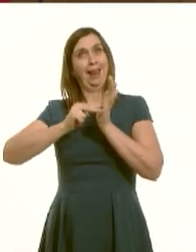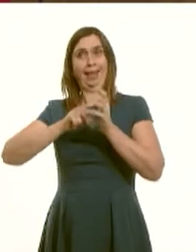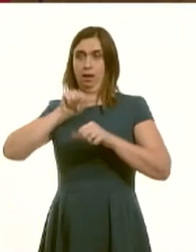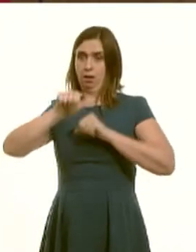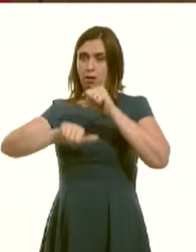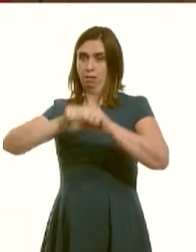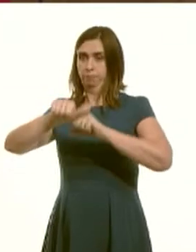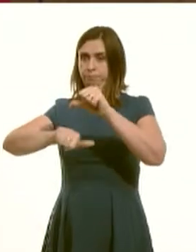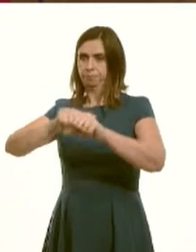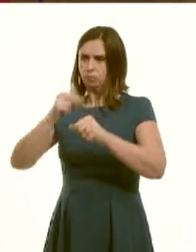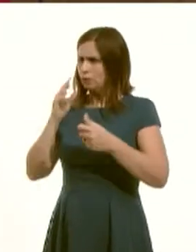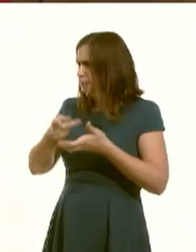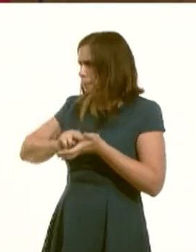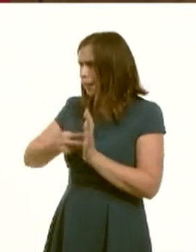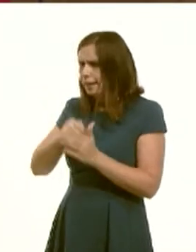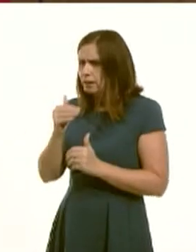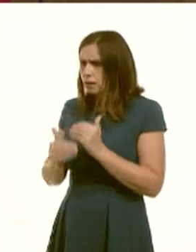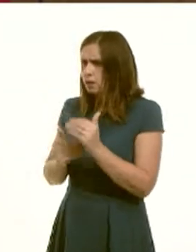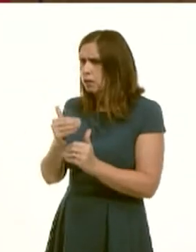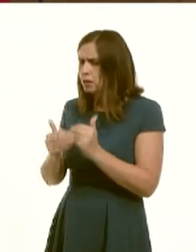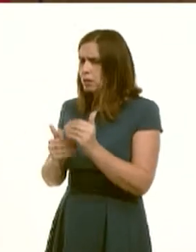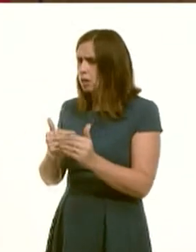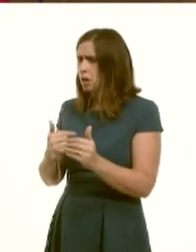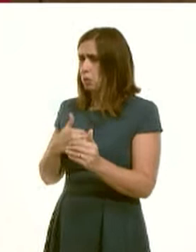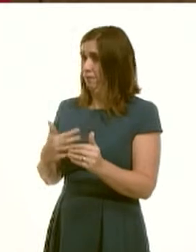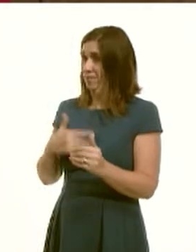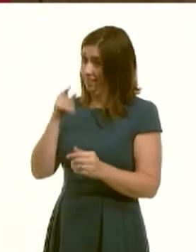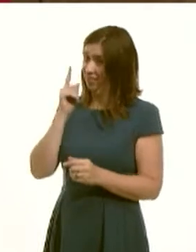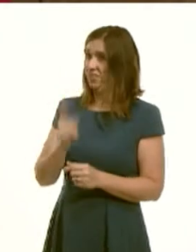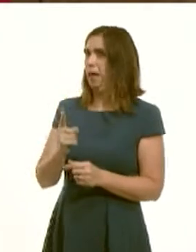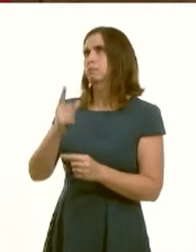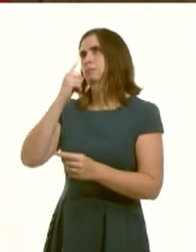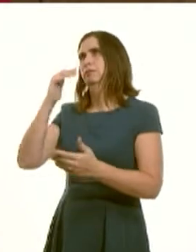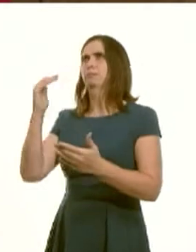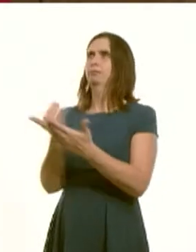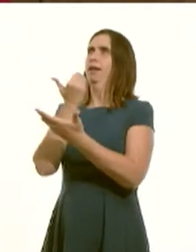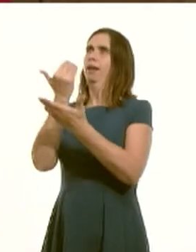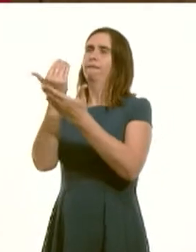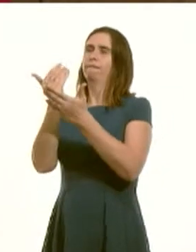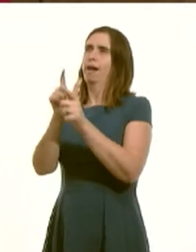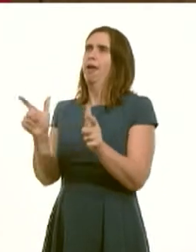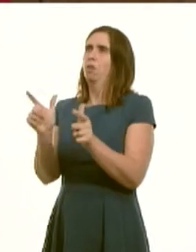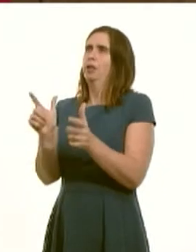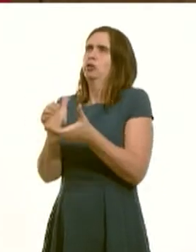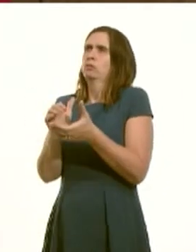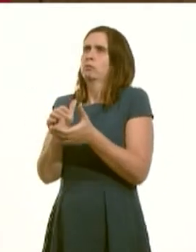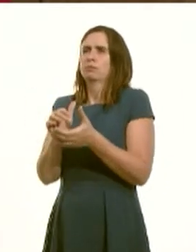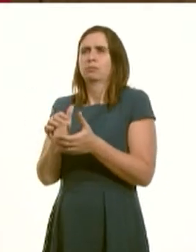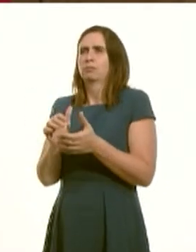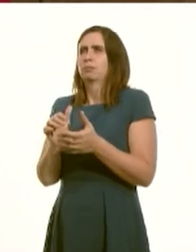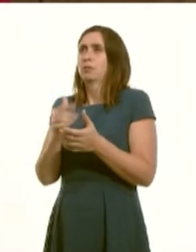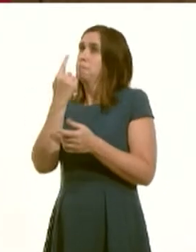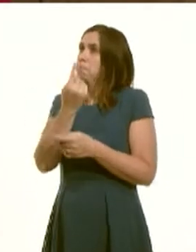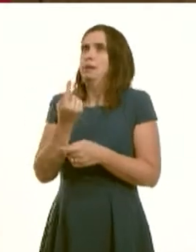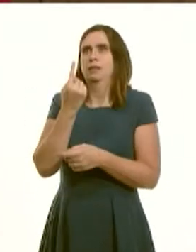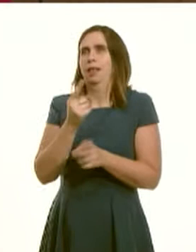o achub yr iaith os yw'n defnyddio'r frawddeg hwnna wrth ei hunan. Ni'n gwybod wrth gwrs, mae'n rhaid i weid hwn, un o'r